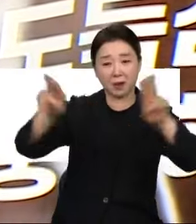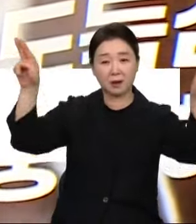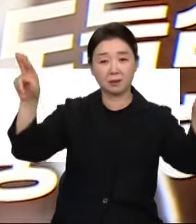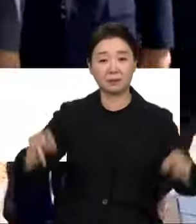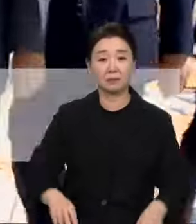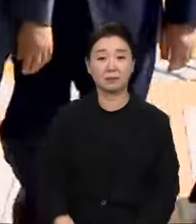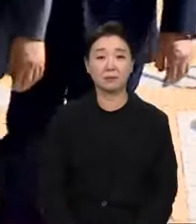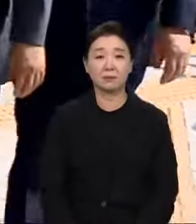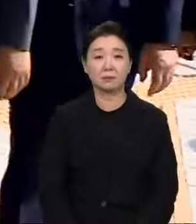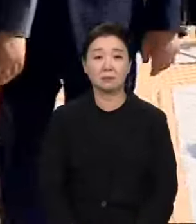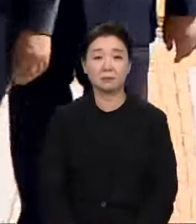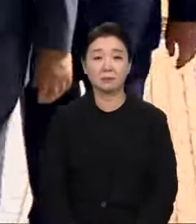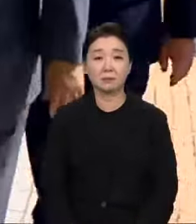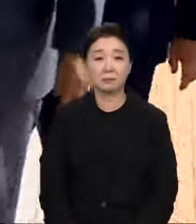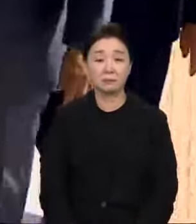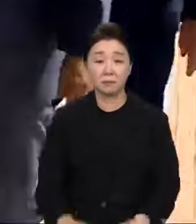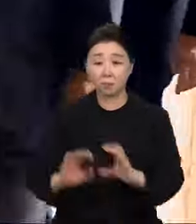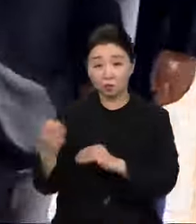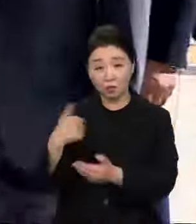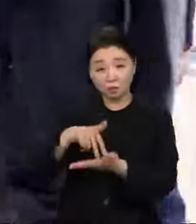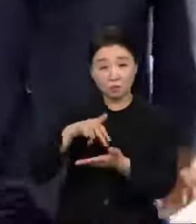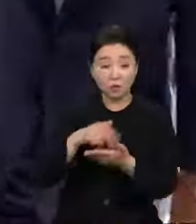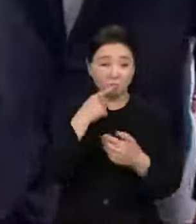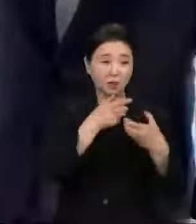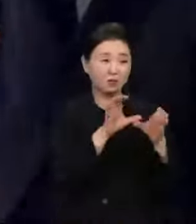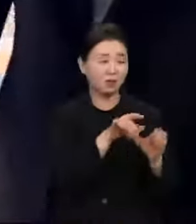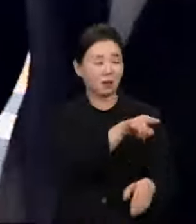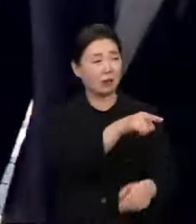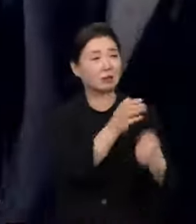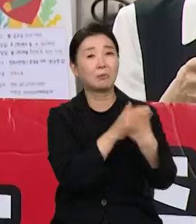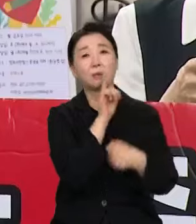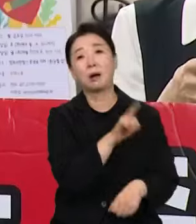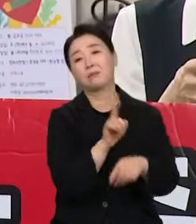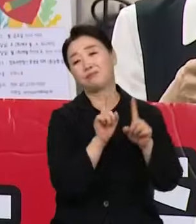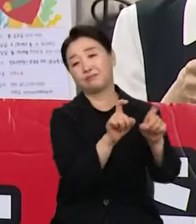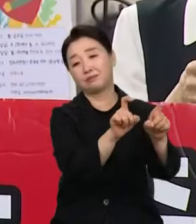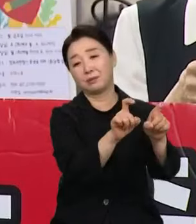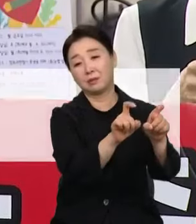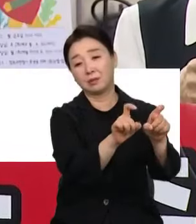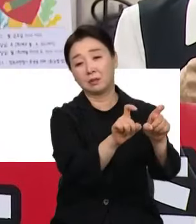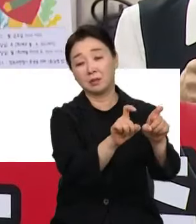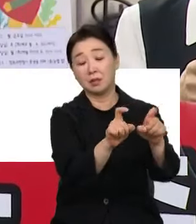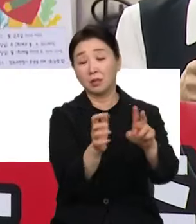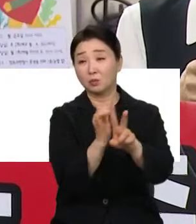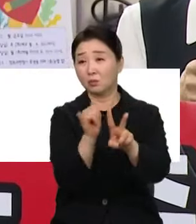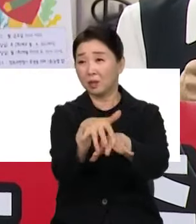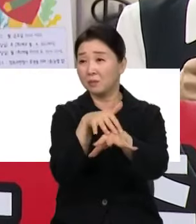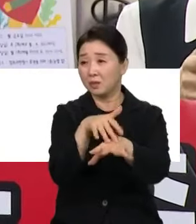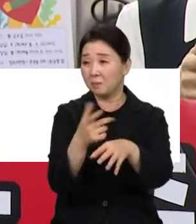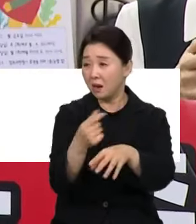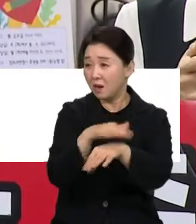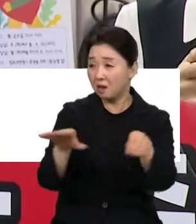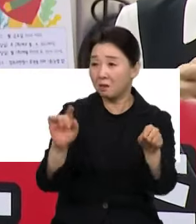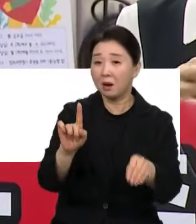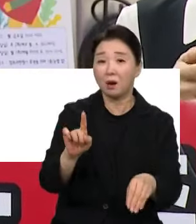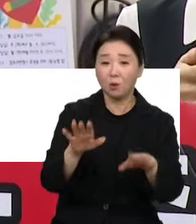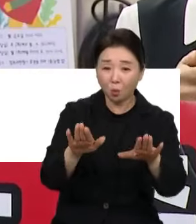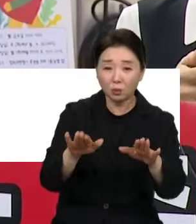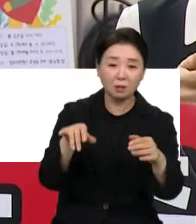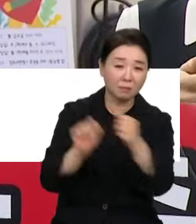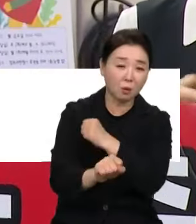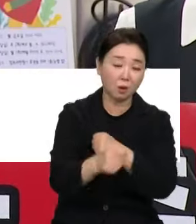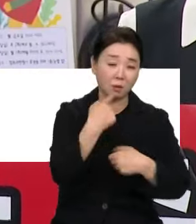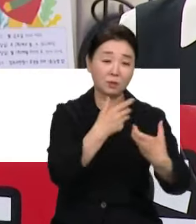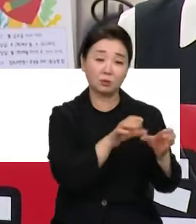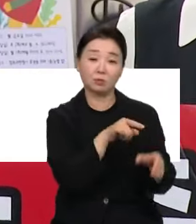무효입니다. 다만 국민의힘은 민주당에 화살을 돌렸습니다. 2인 체제를 빨리 해소하는 방법은 오늘 당장 민주당이